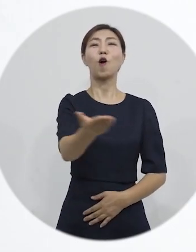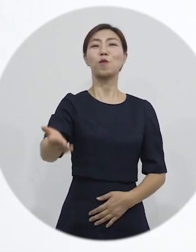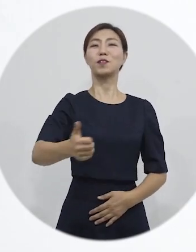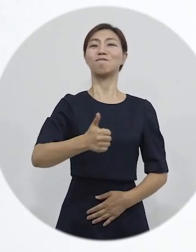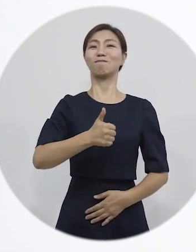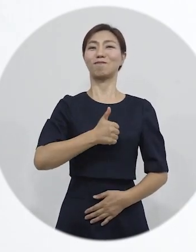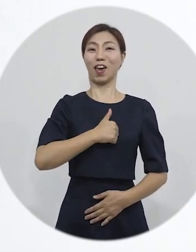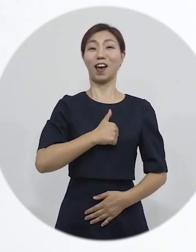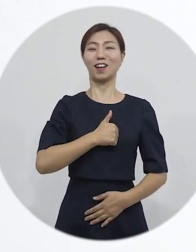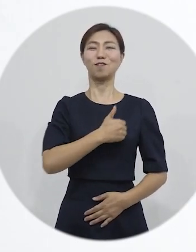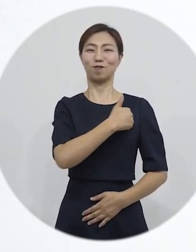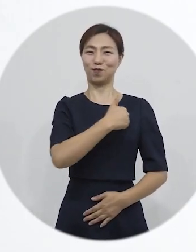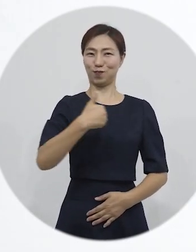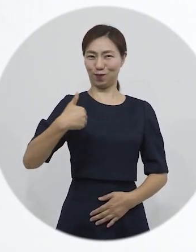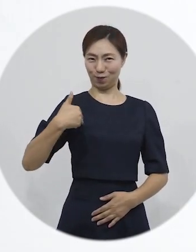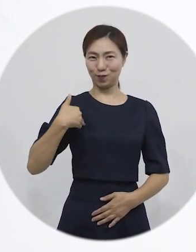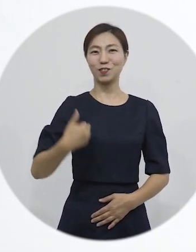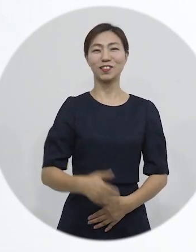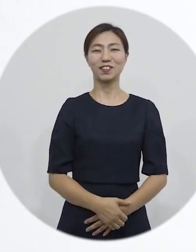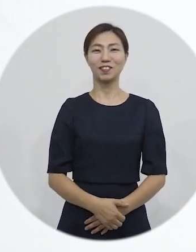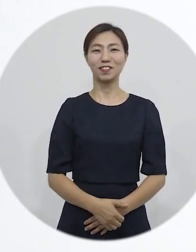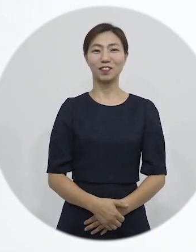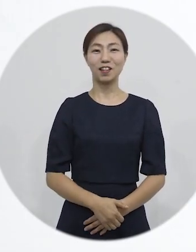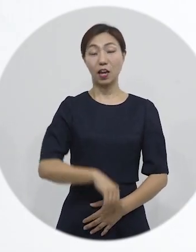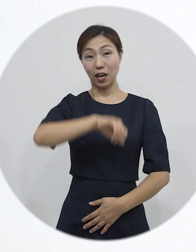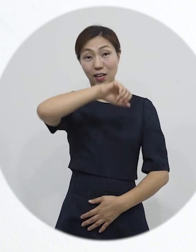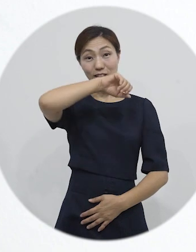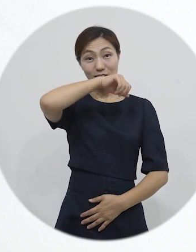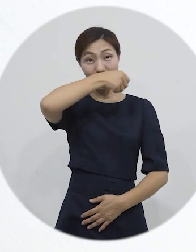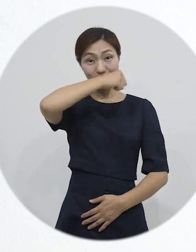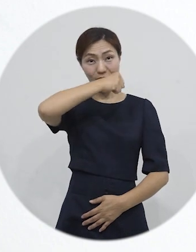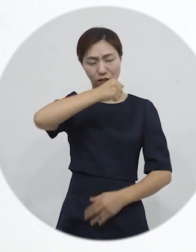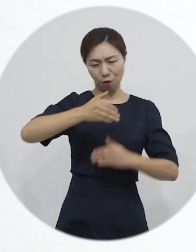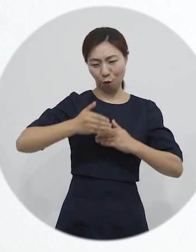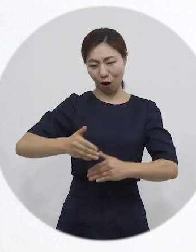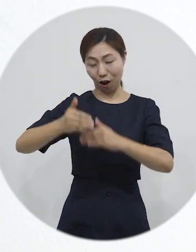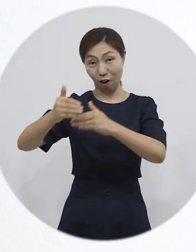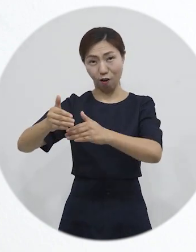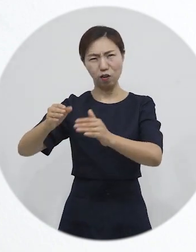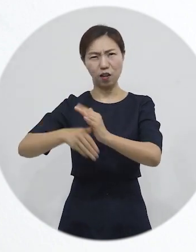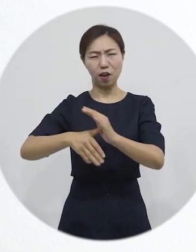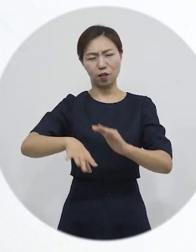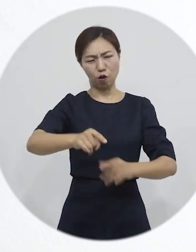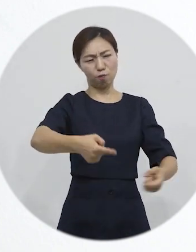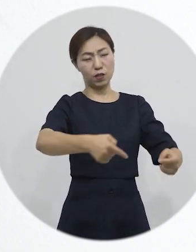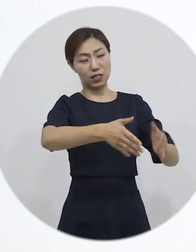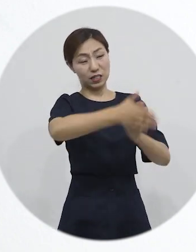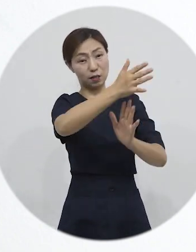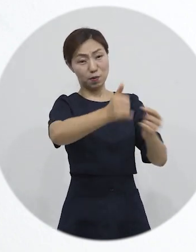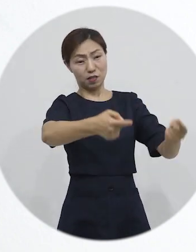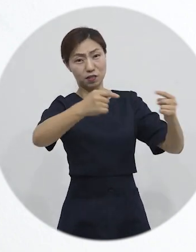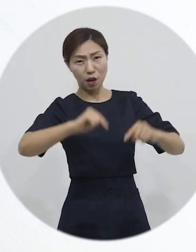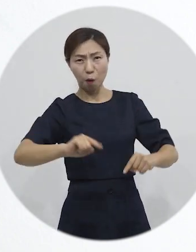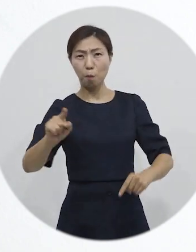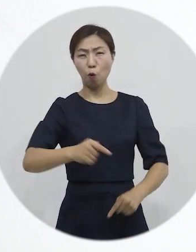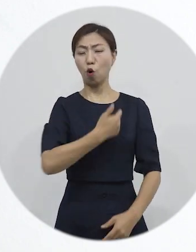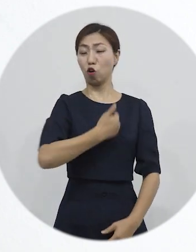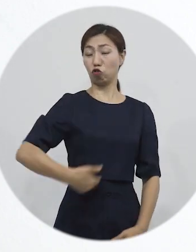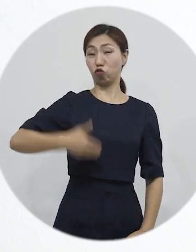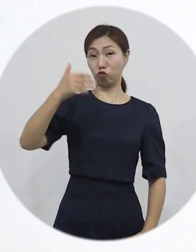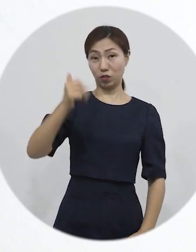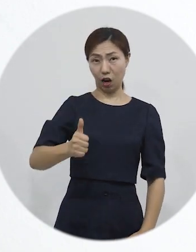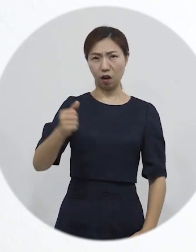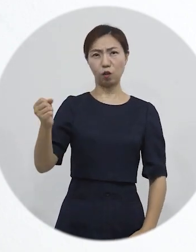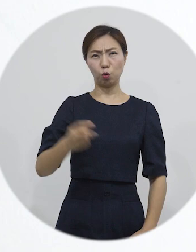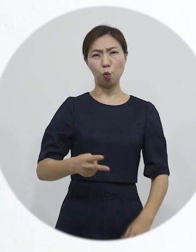자부심을 가지셔도 됩니다. 왜냐하면 예산 과정에 주민을 직접 참여하도록 한다라고 하는 것은 단체장뿐만이 아니라